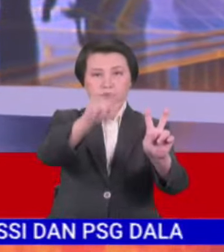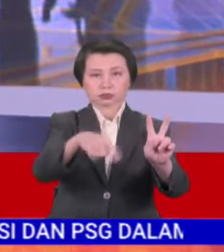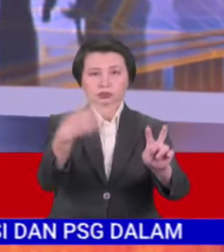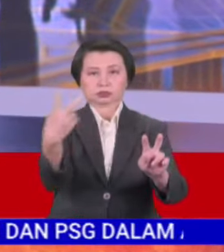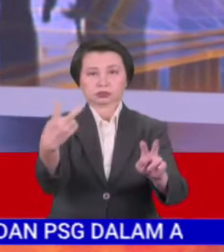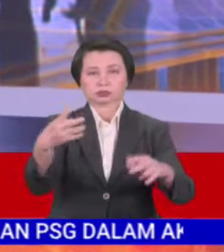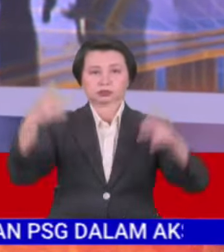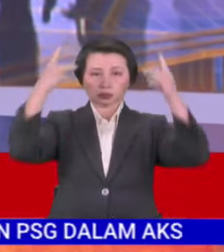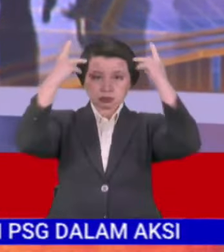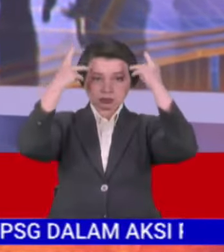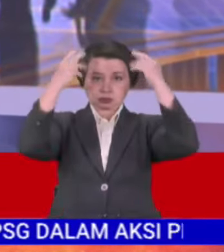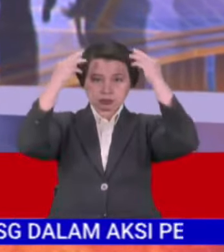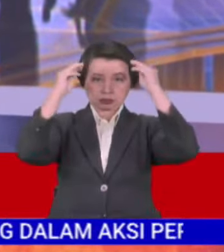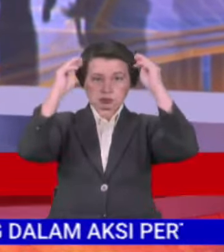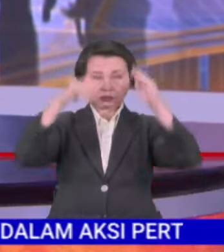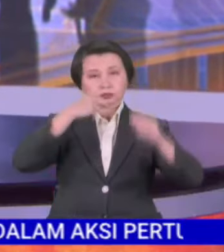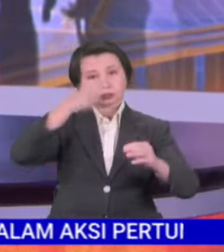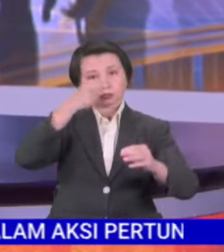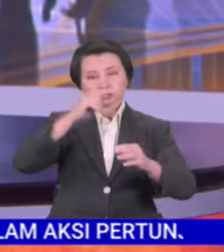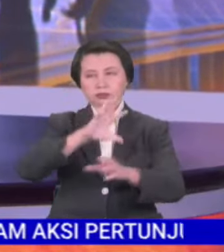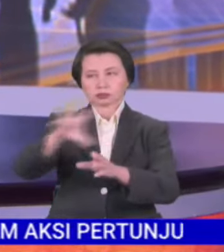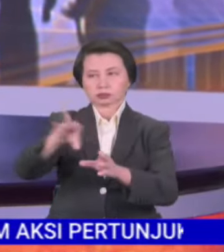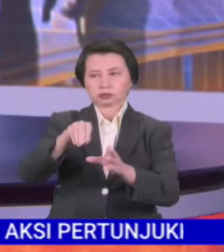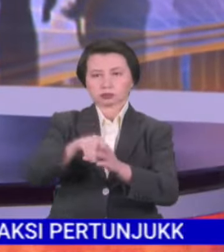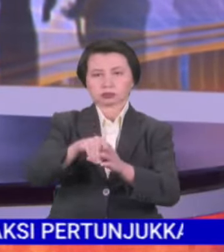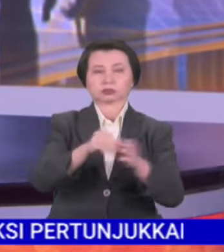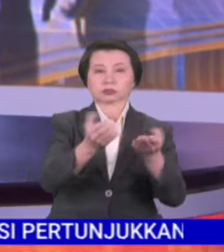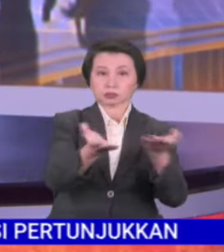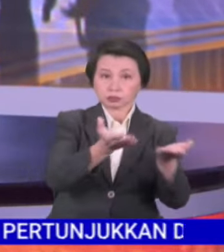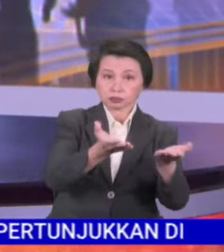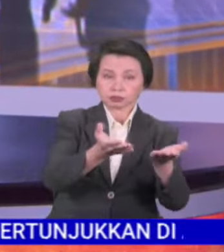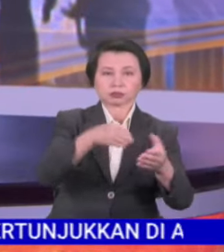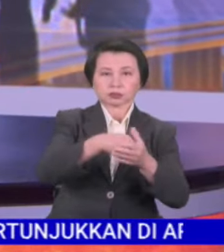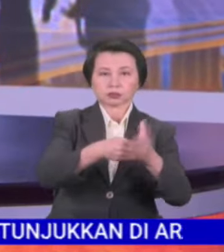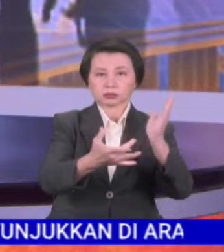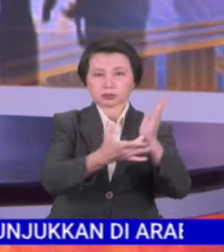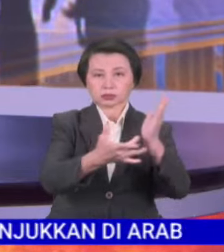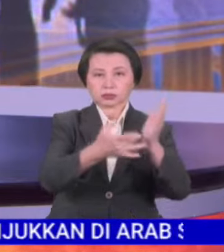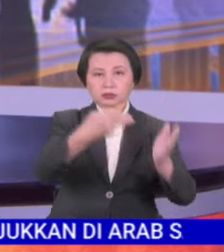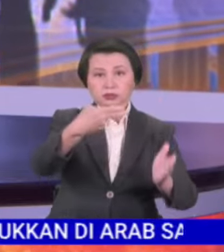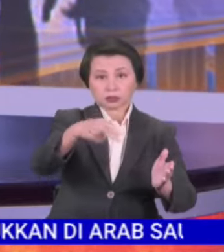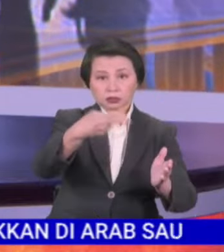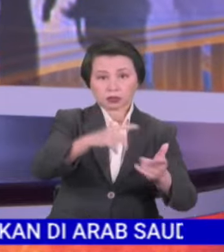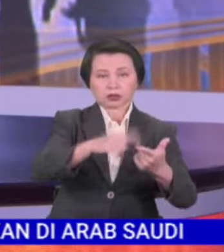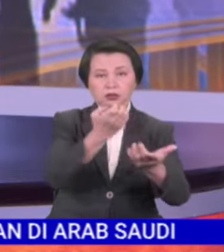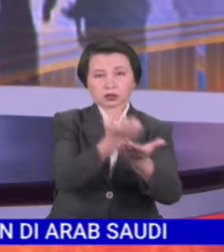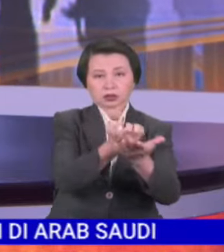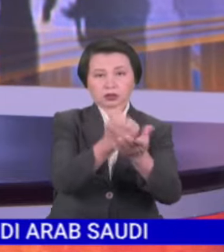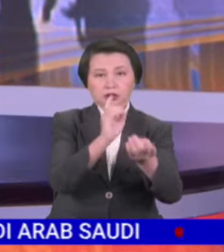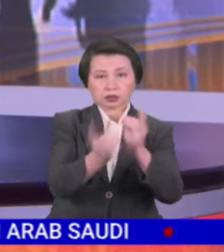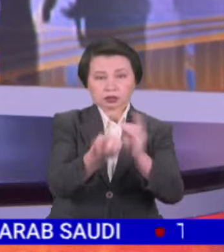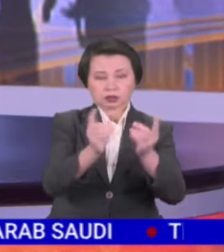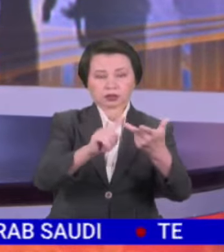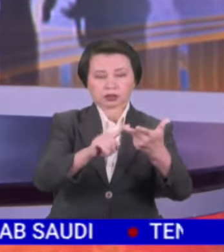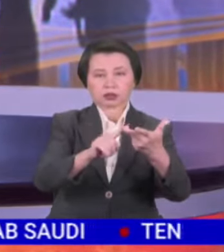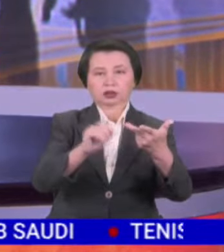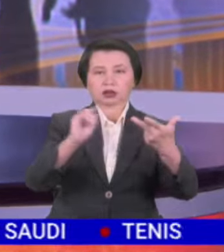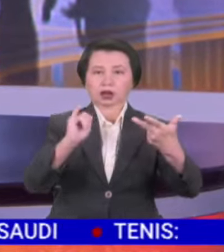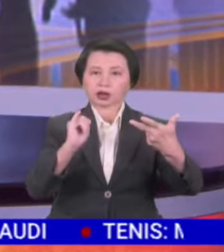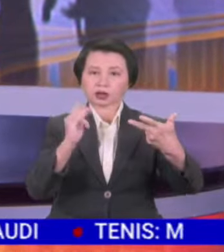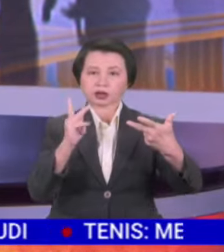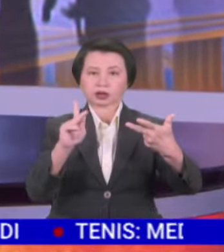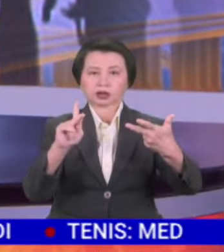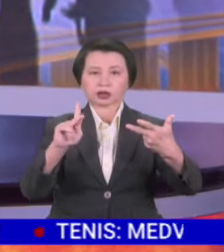Perdana Menteri Datuk Seri Anwar Ibrahim berkata ia termasuk sektor perkhidmatan dalam teknologi hijau, ekonomi digital serta perusahaan kecil